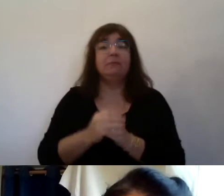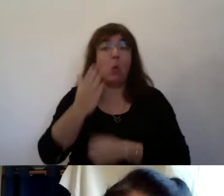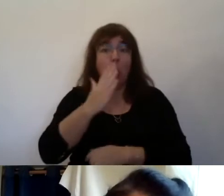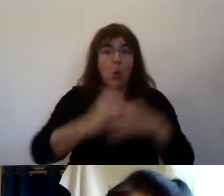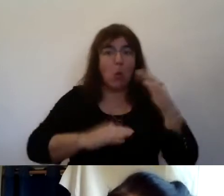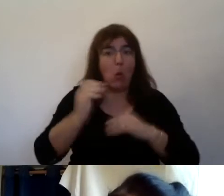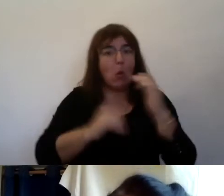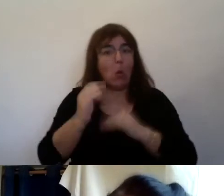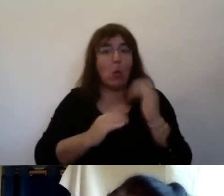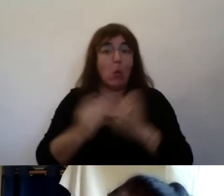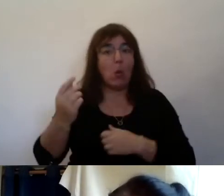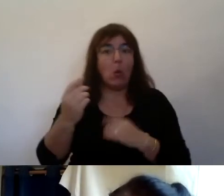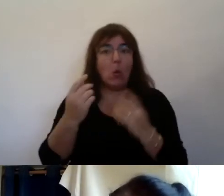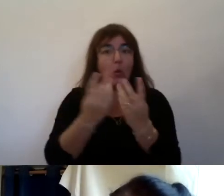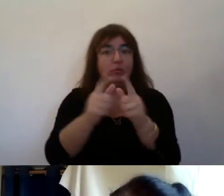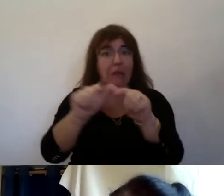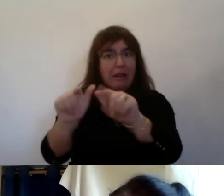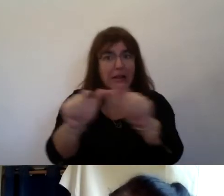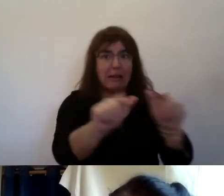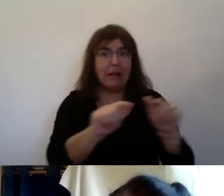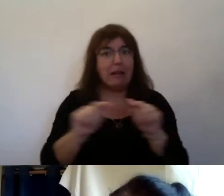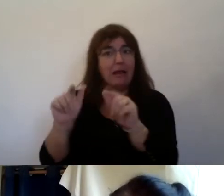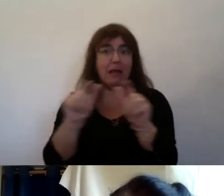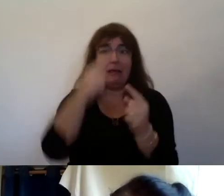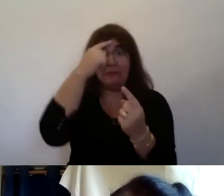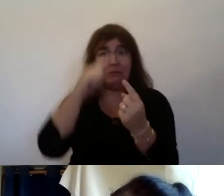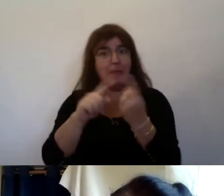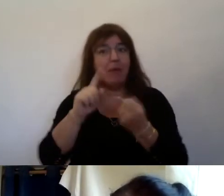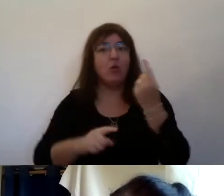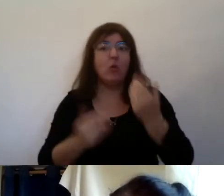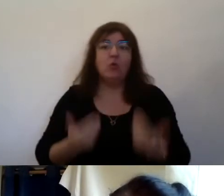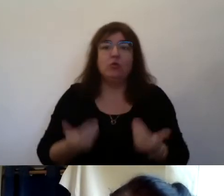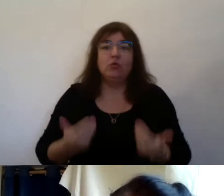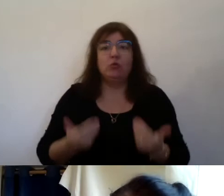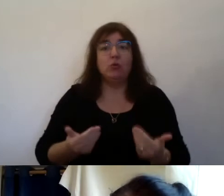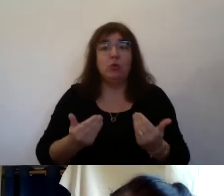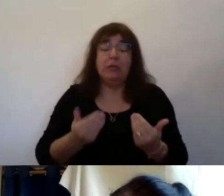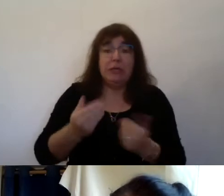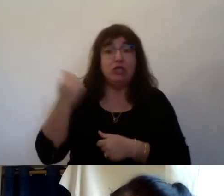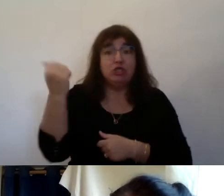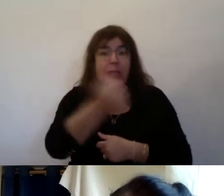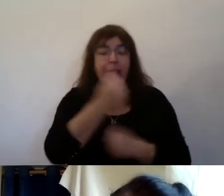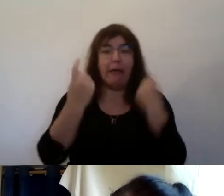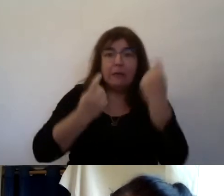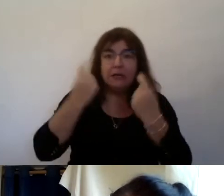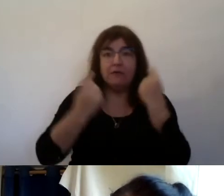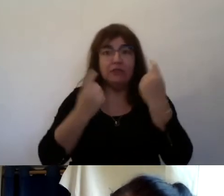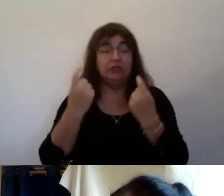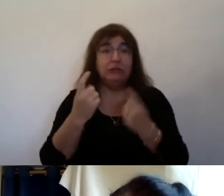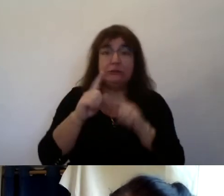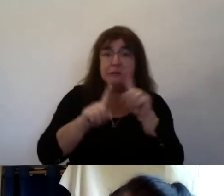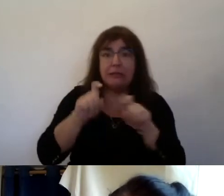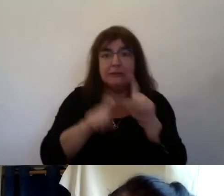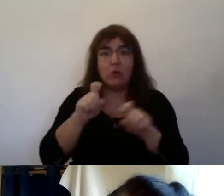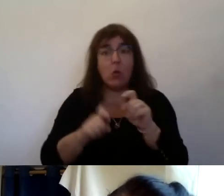ça montre que ce sujet est dans l'air du temps et qu'on est nombreux à se poser les mêmes questions. On espère que les échanges pourront aider